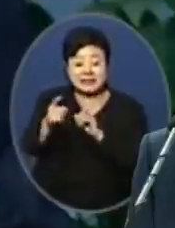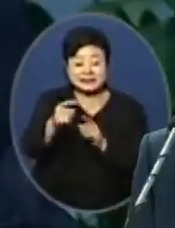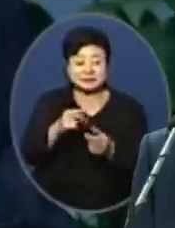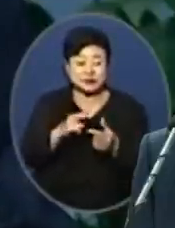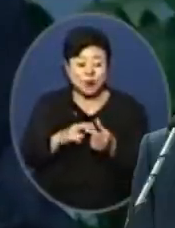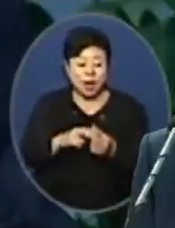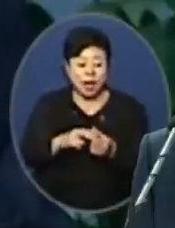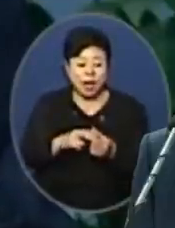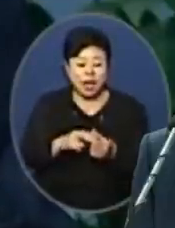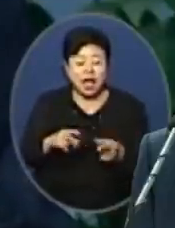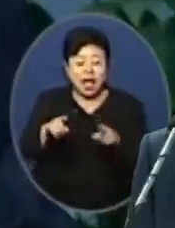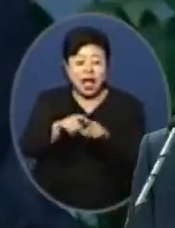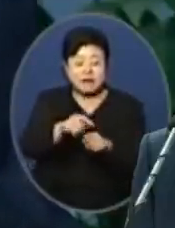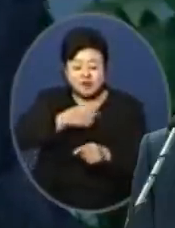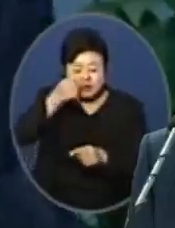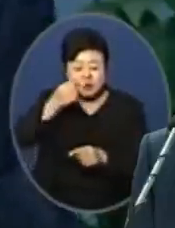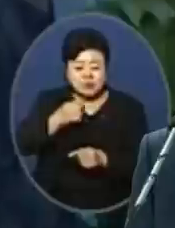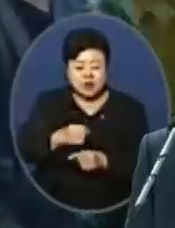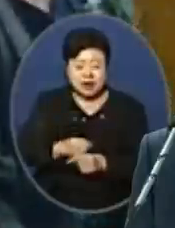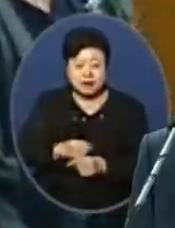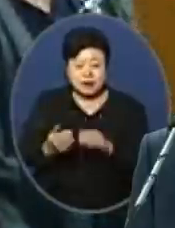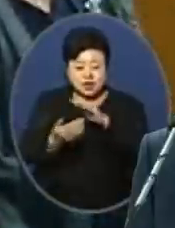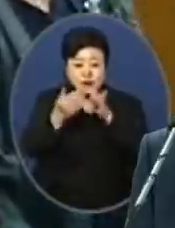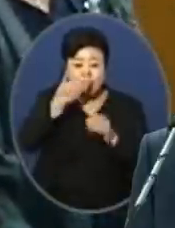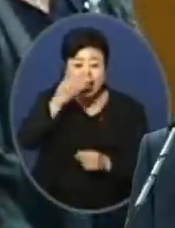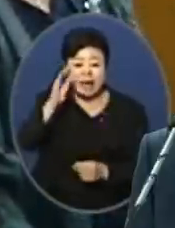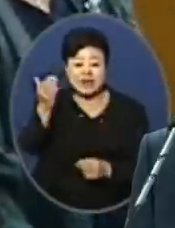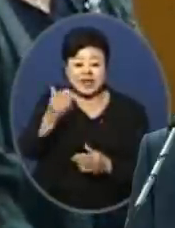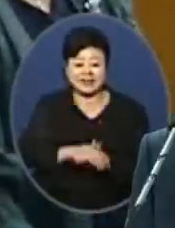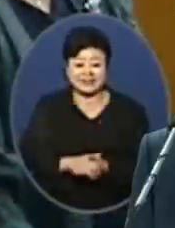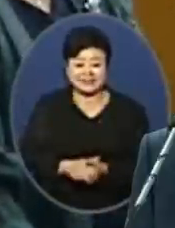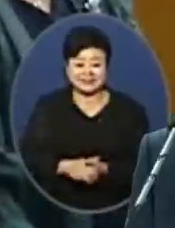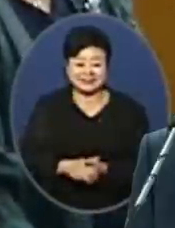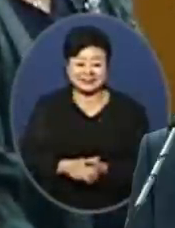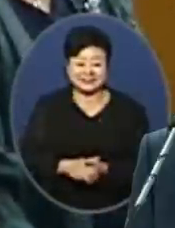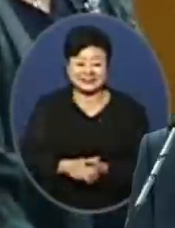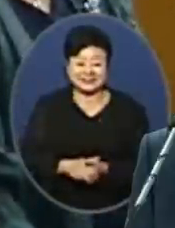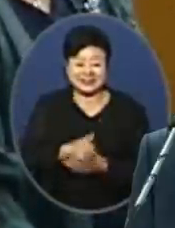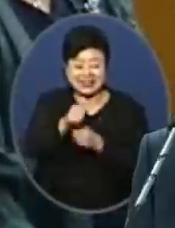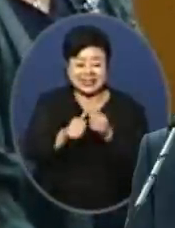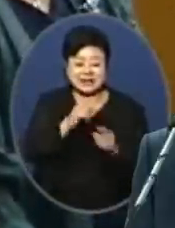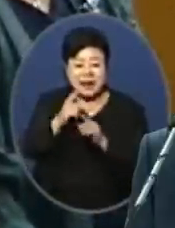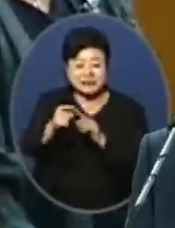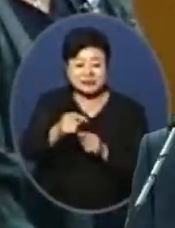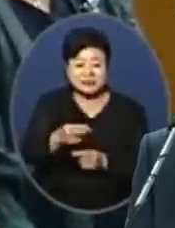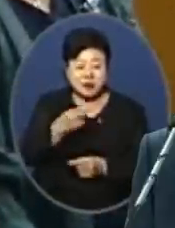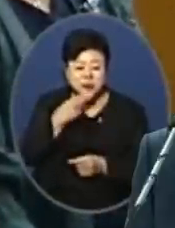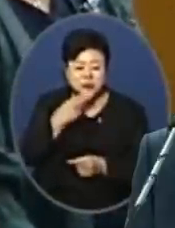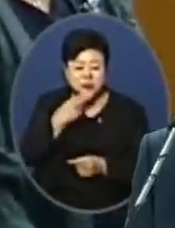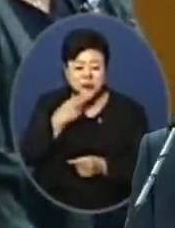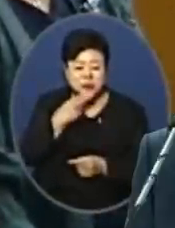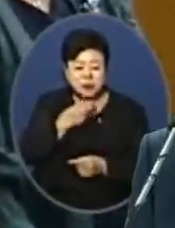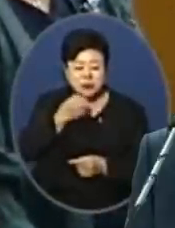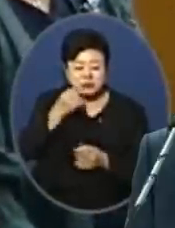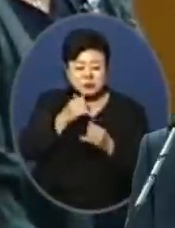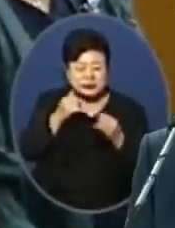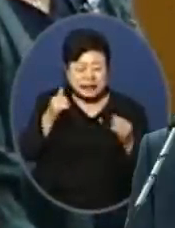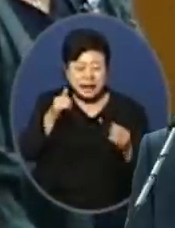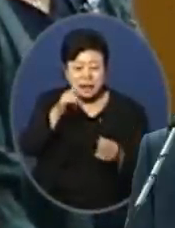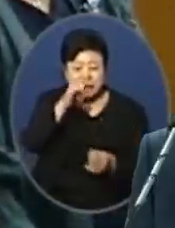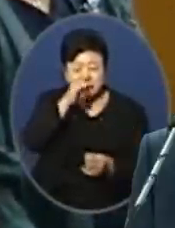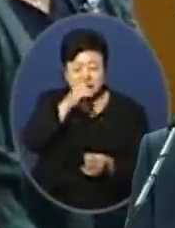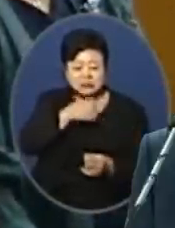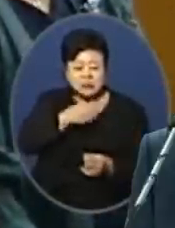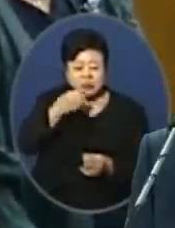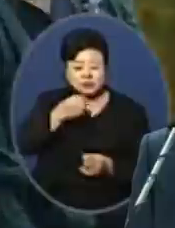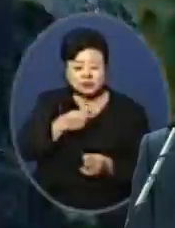말씀과 더불어서 꿈엔 틀림없이 이루어지는 것입니다. 하나님 말씀 없이도 꿈꾸는 자가 꿈 안